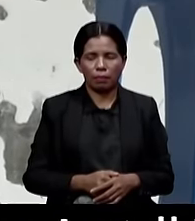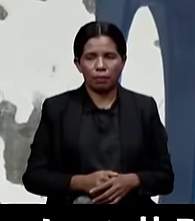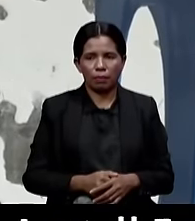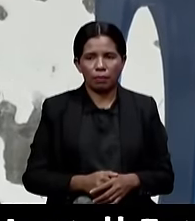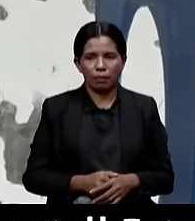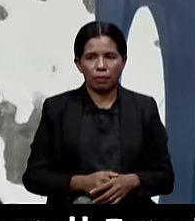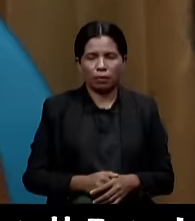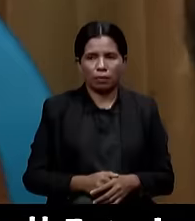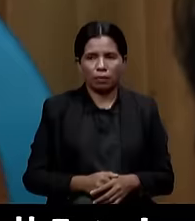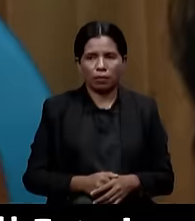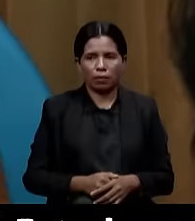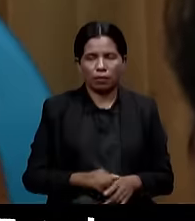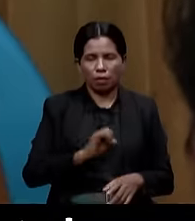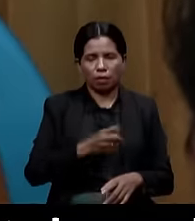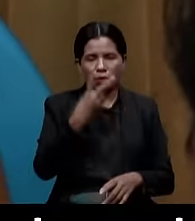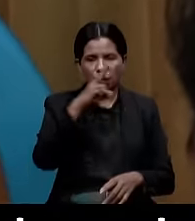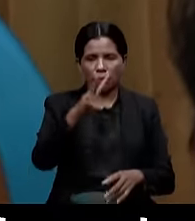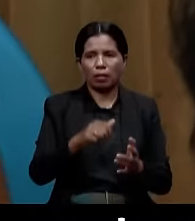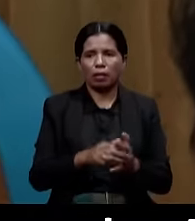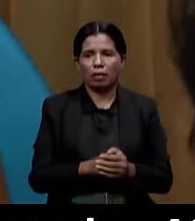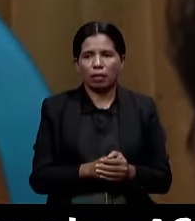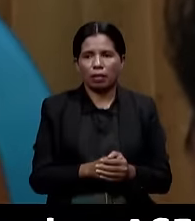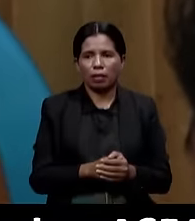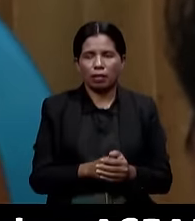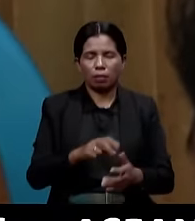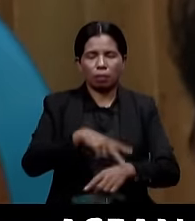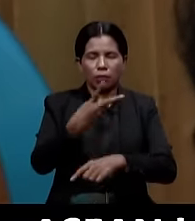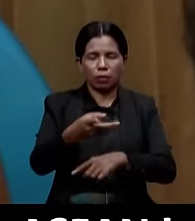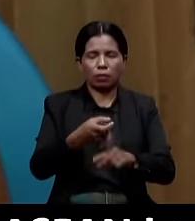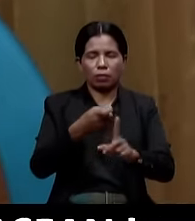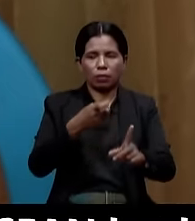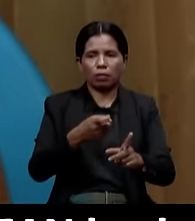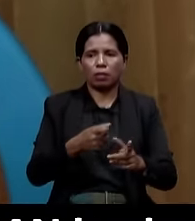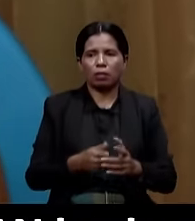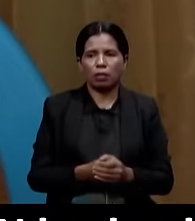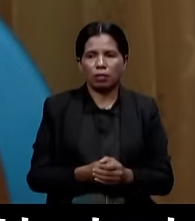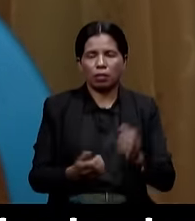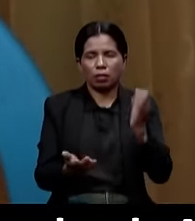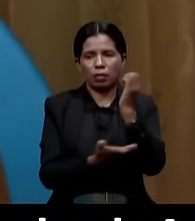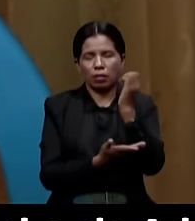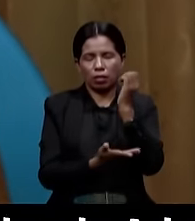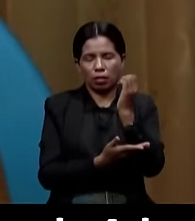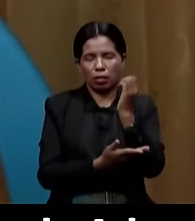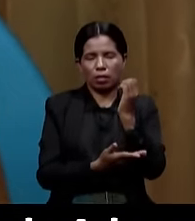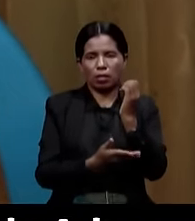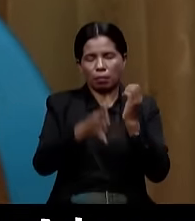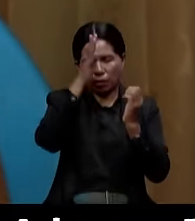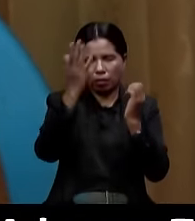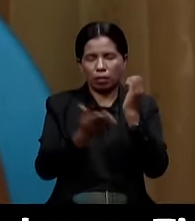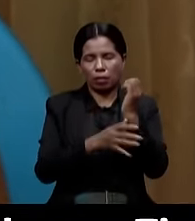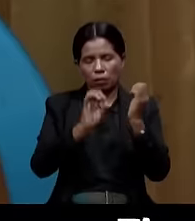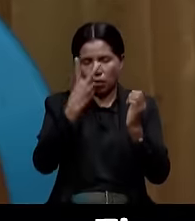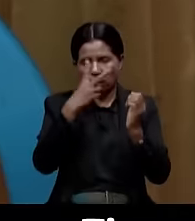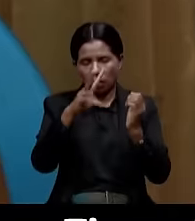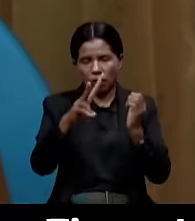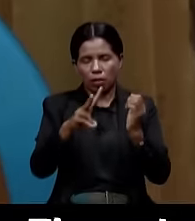Pamona hare un chaletane atas yalai makawalai mai nenal pamona